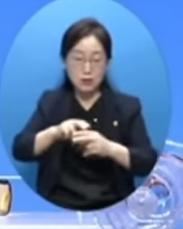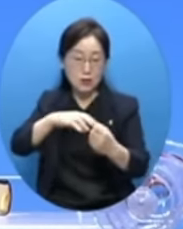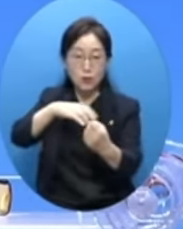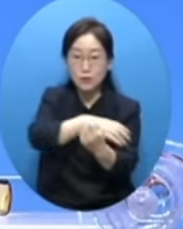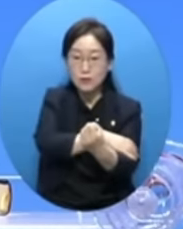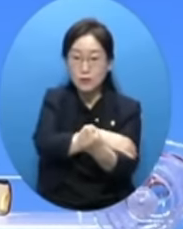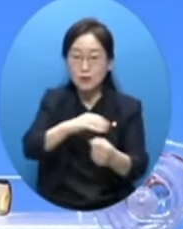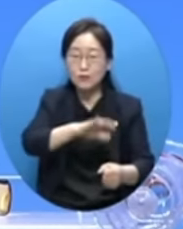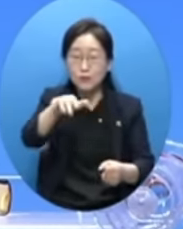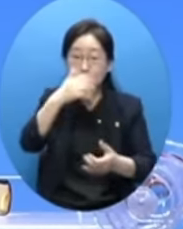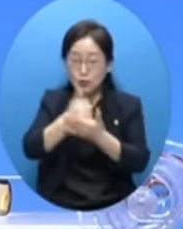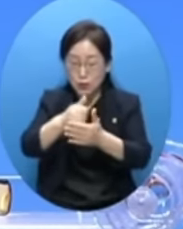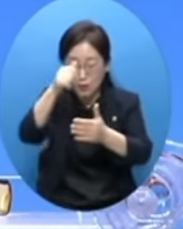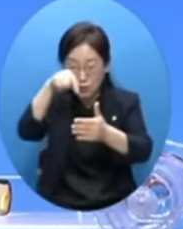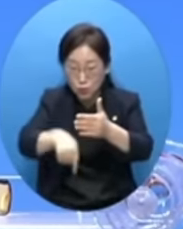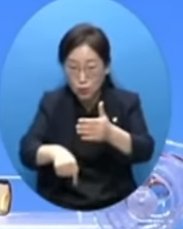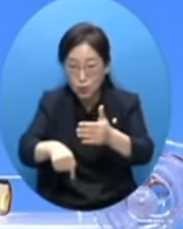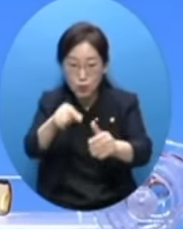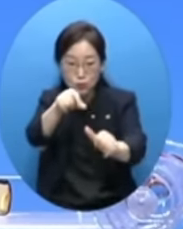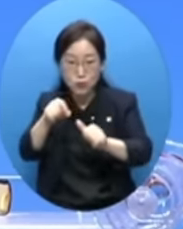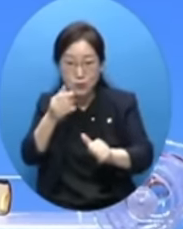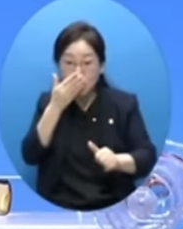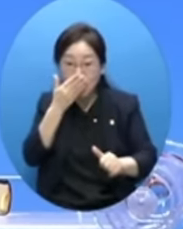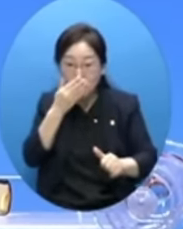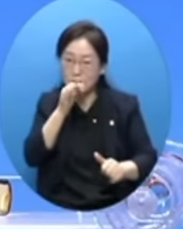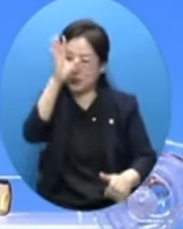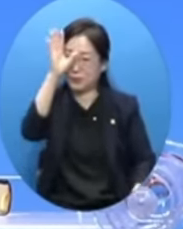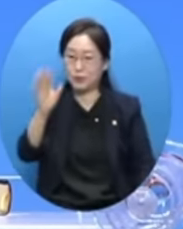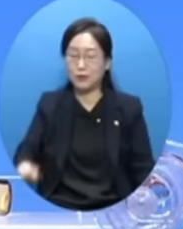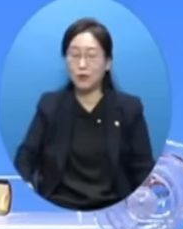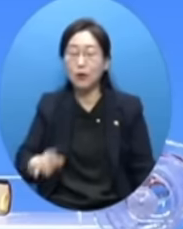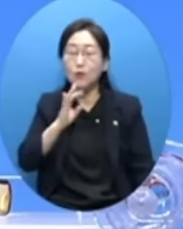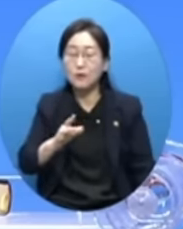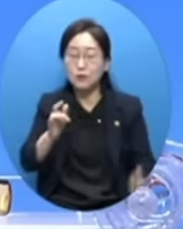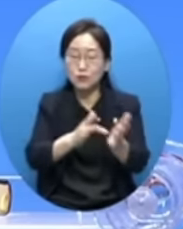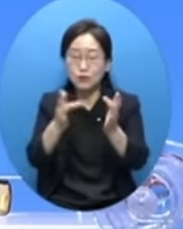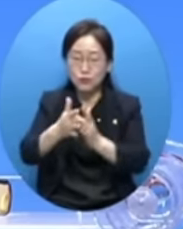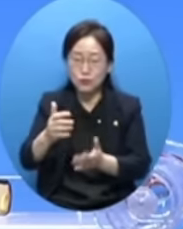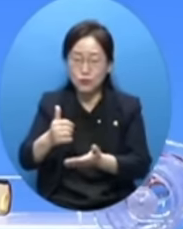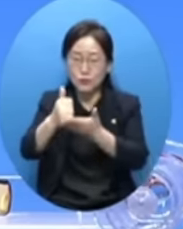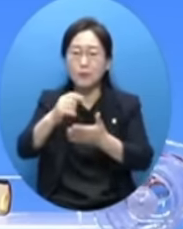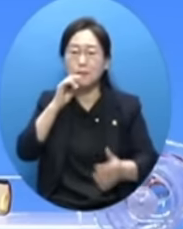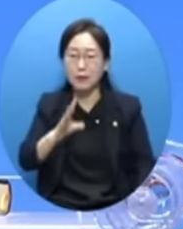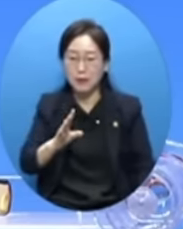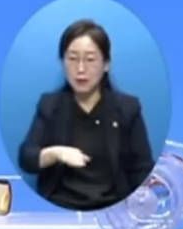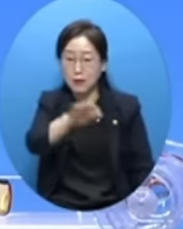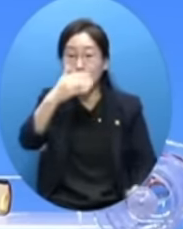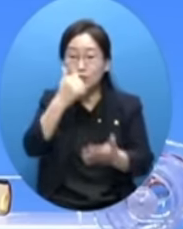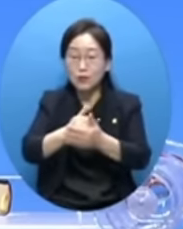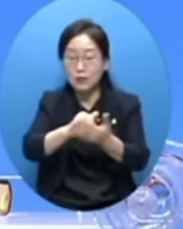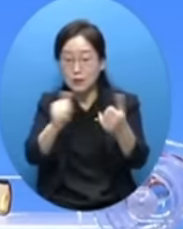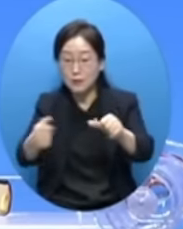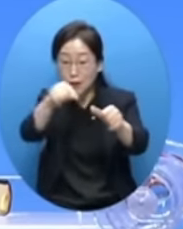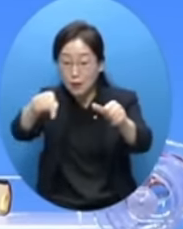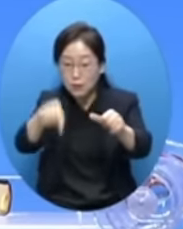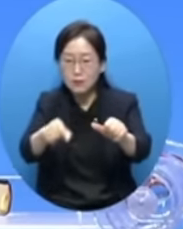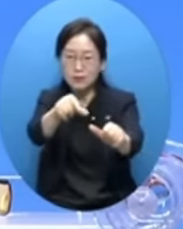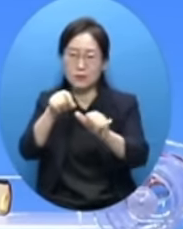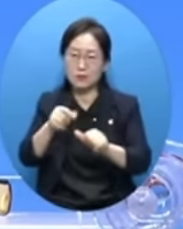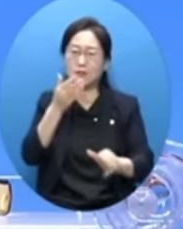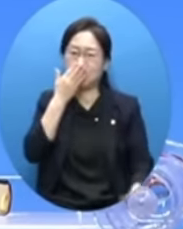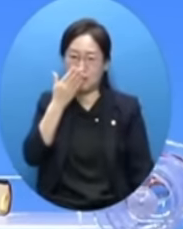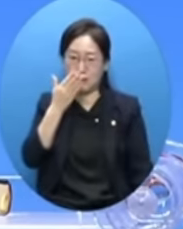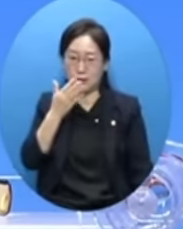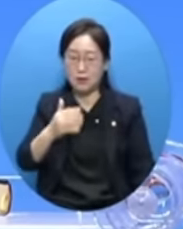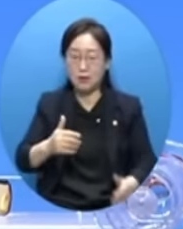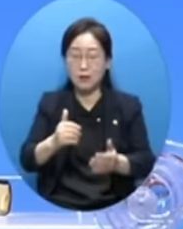우리를 죄의 절망에서 구원해 주지 못합니다. 오직 구세주 예수님만이 우리를 죄와 사망에서 건져 주시는 것입니다.